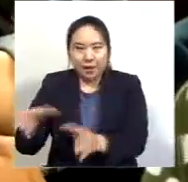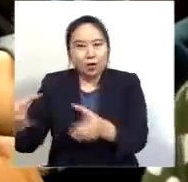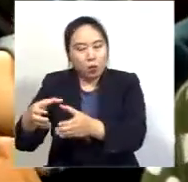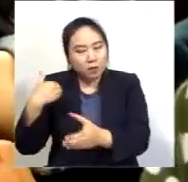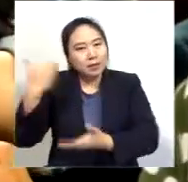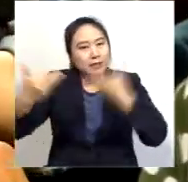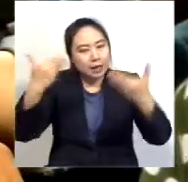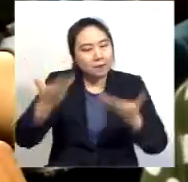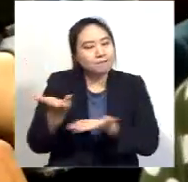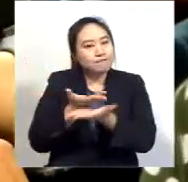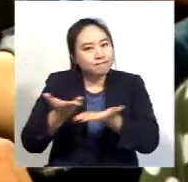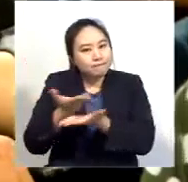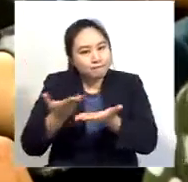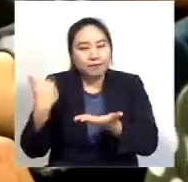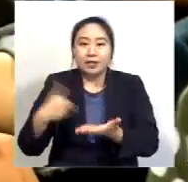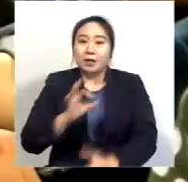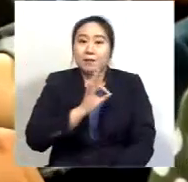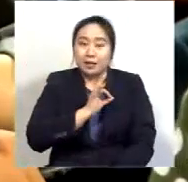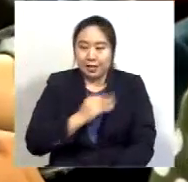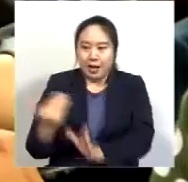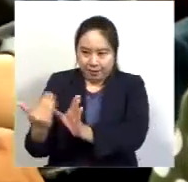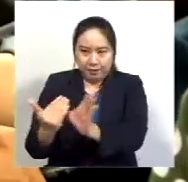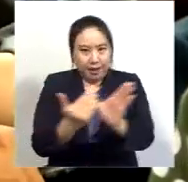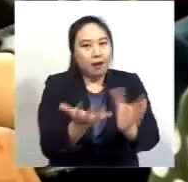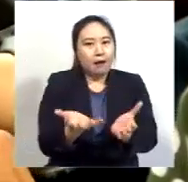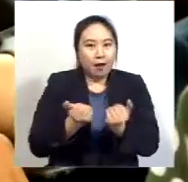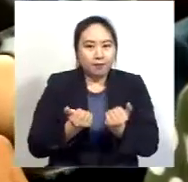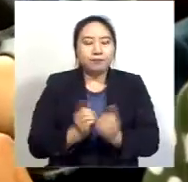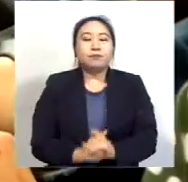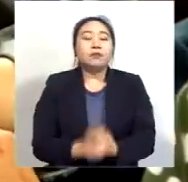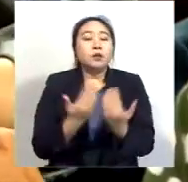แลกเปลี่ยนความคิดเห็นพร้อมกับรับสมัครสมาชิกพรรคด้วยนะครับส่วนเ